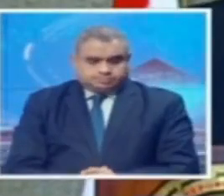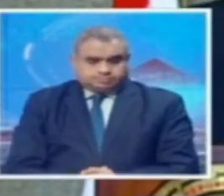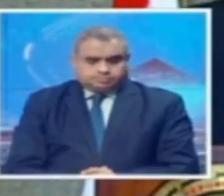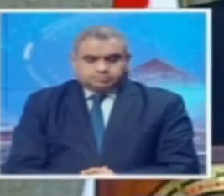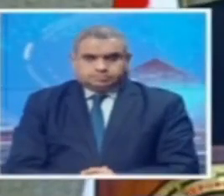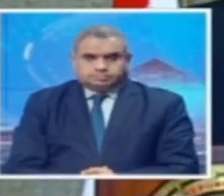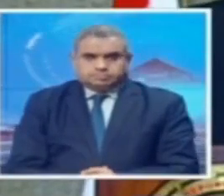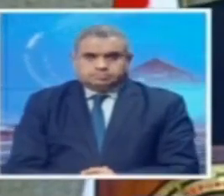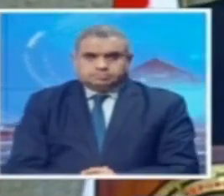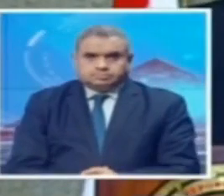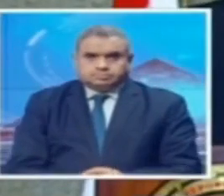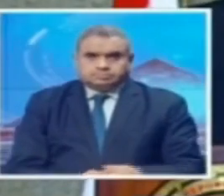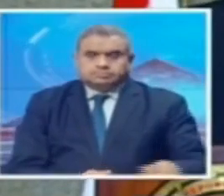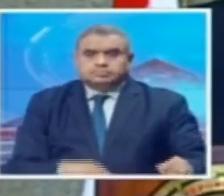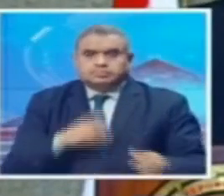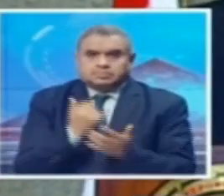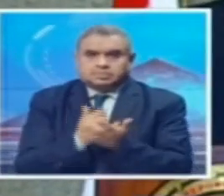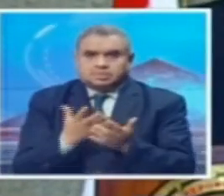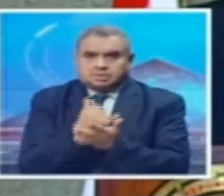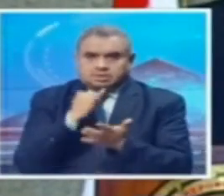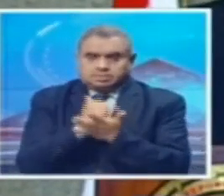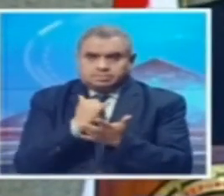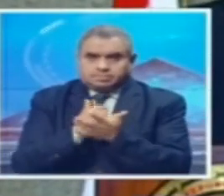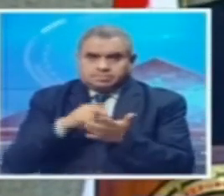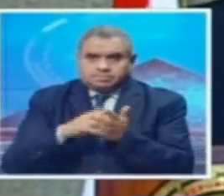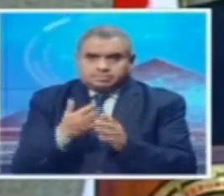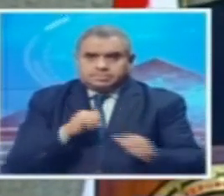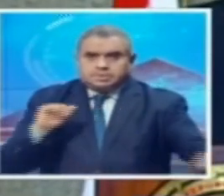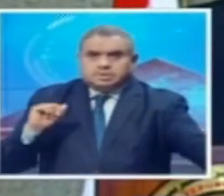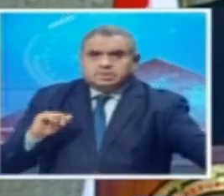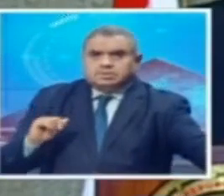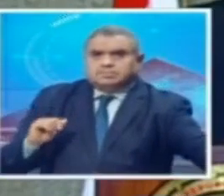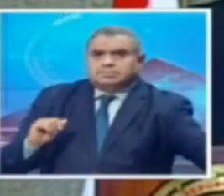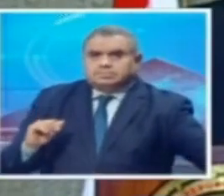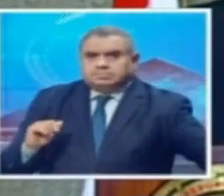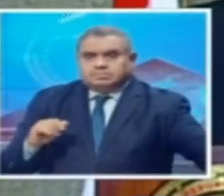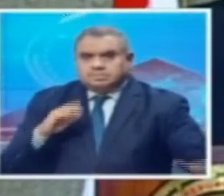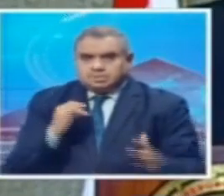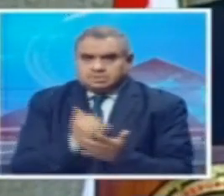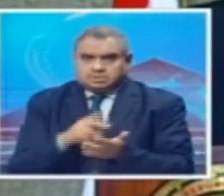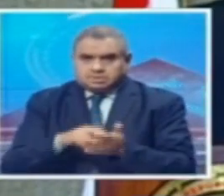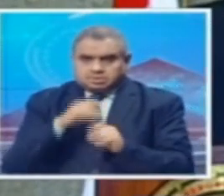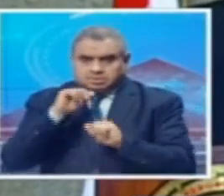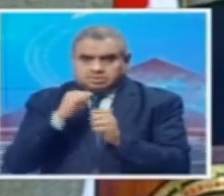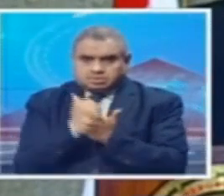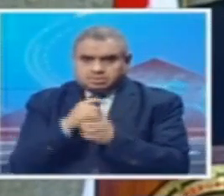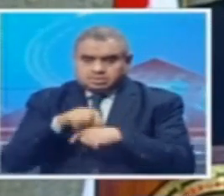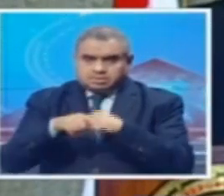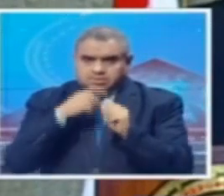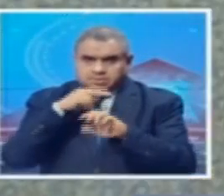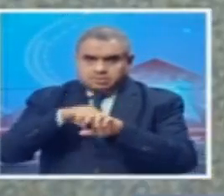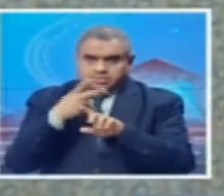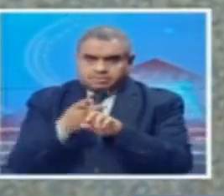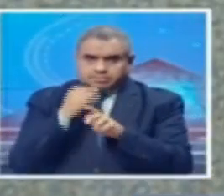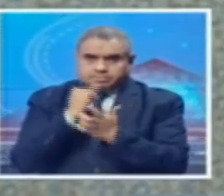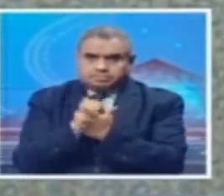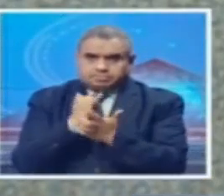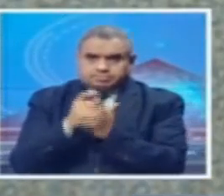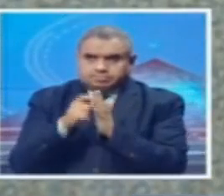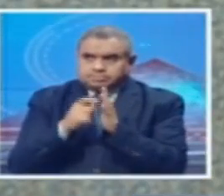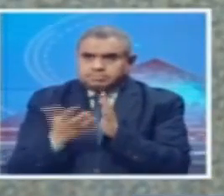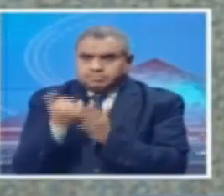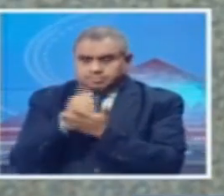المؤتمر الصحفي لوزيري خارجية مصر والمجر ركز على منح دفعة قوية للعلاقات بين البلدين والتي